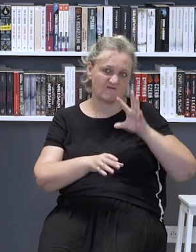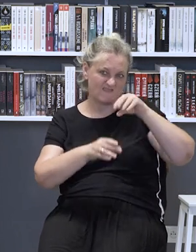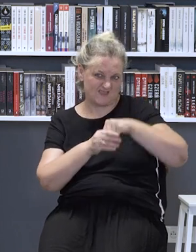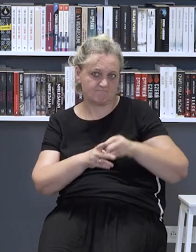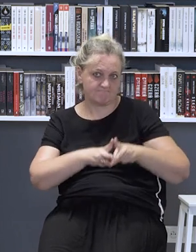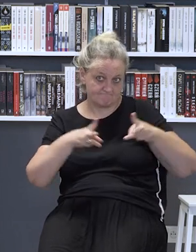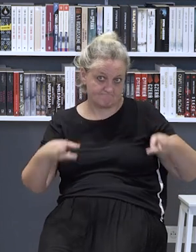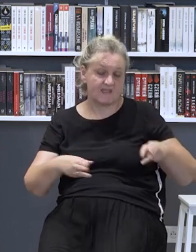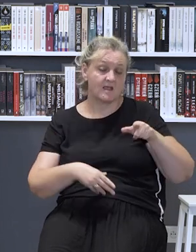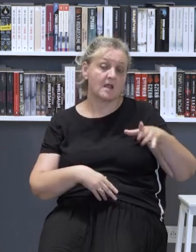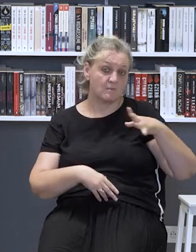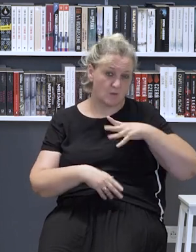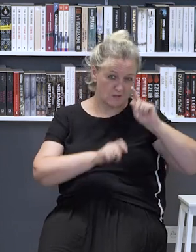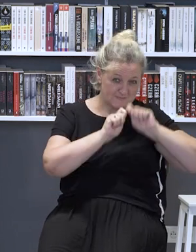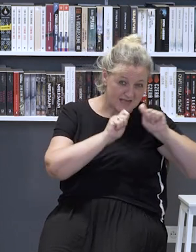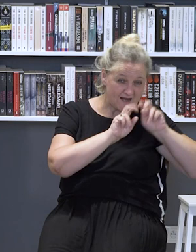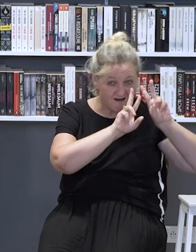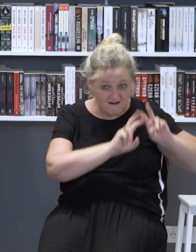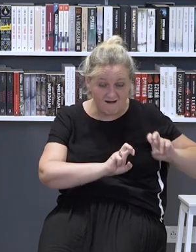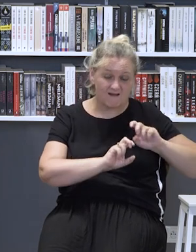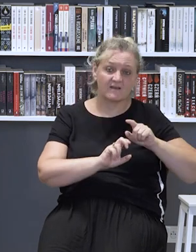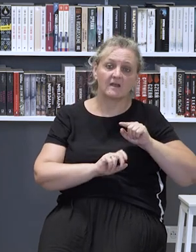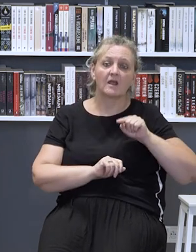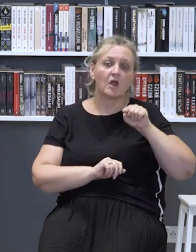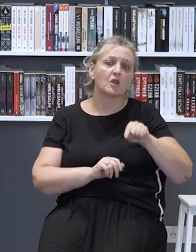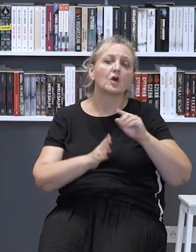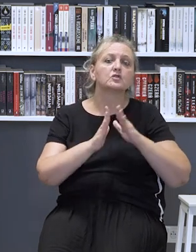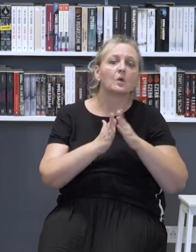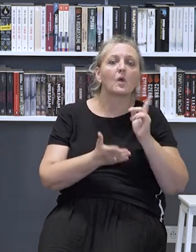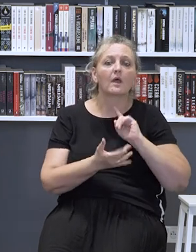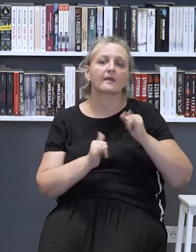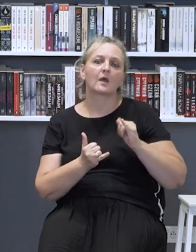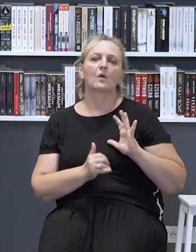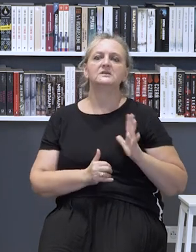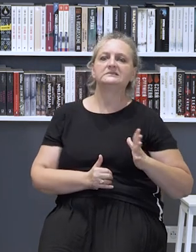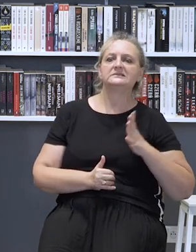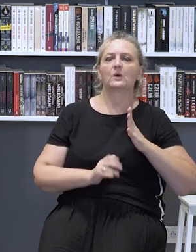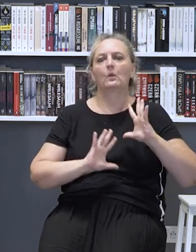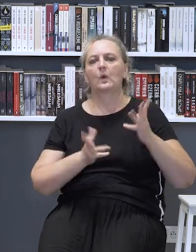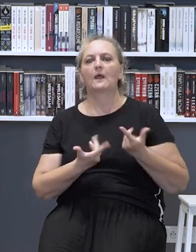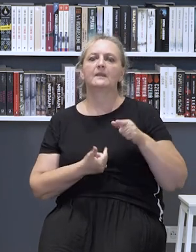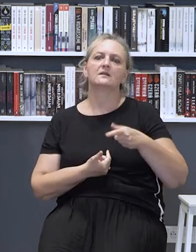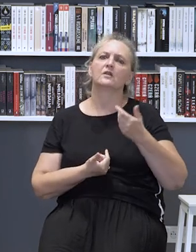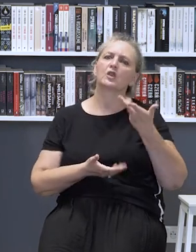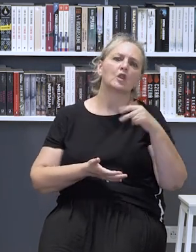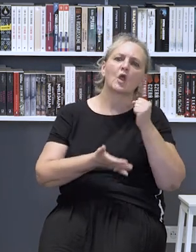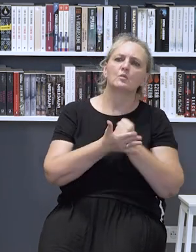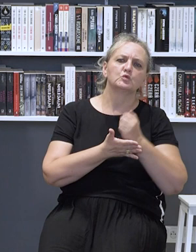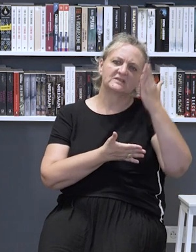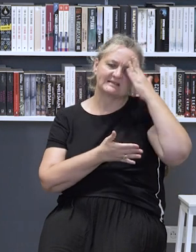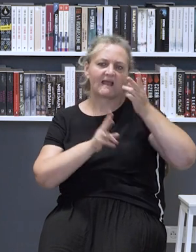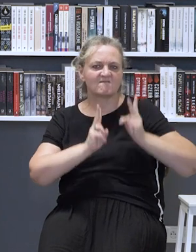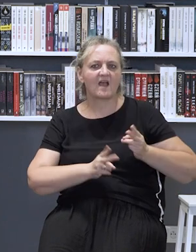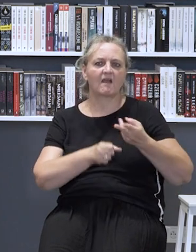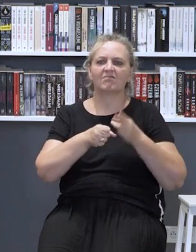Czy robiłaś sobie jakiś research? Bo ta książka jakby udaje, że ona jest taka nonszalancka, że właściwie tam nie trzeba znać żadnych faktów,